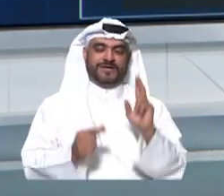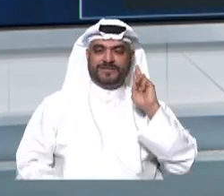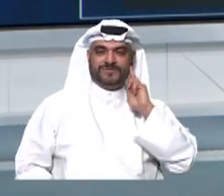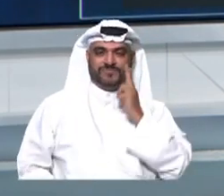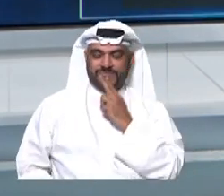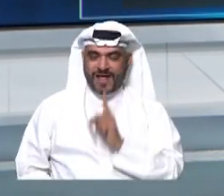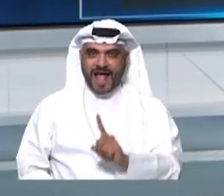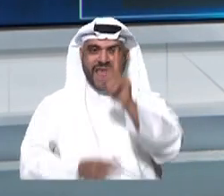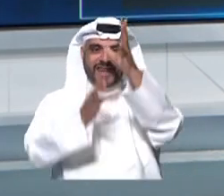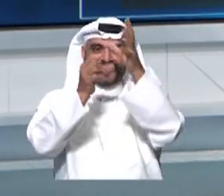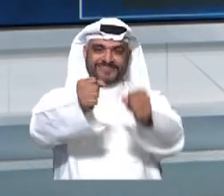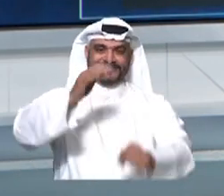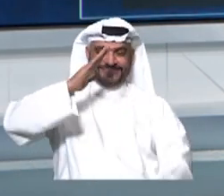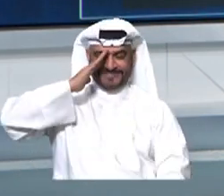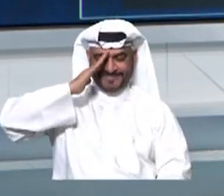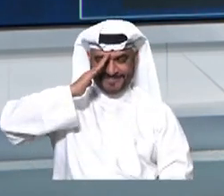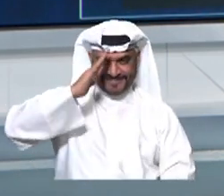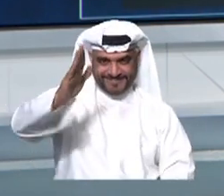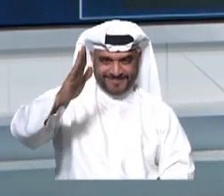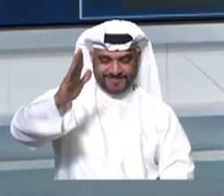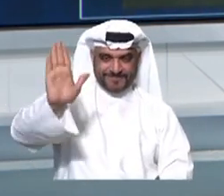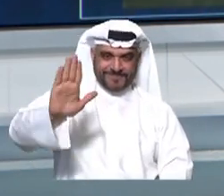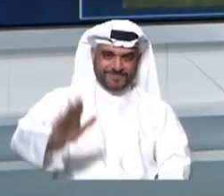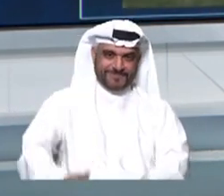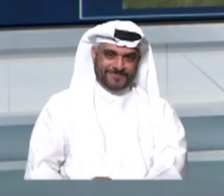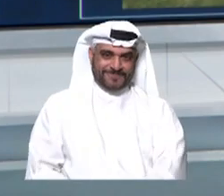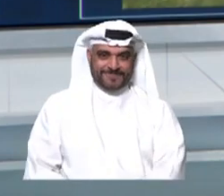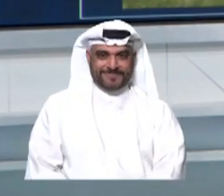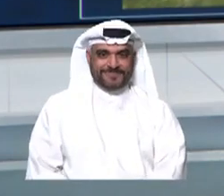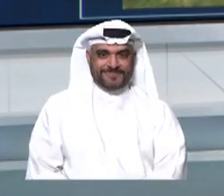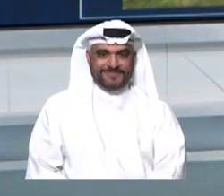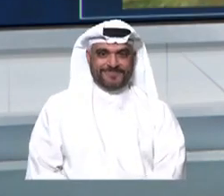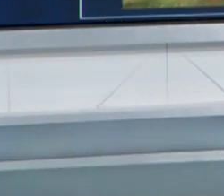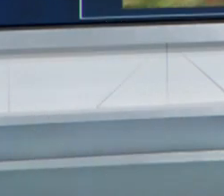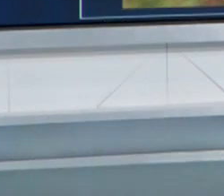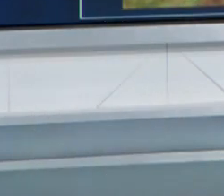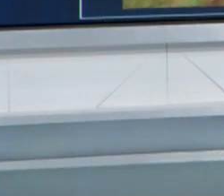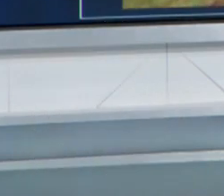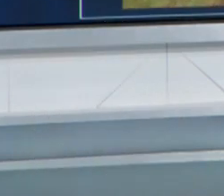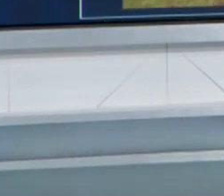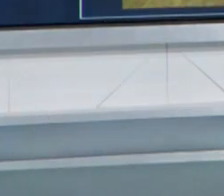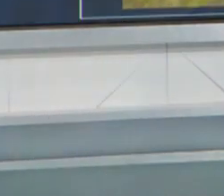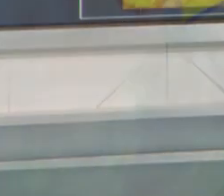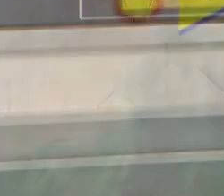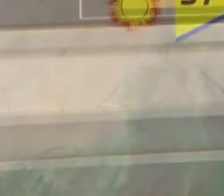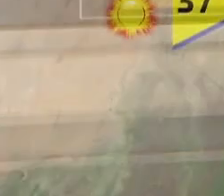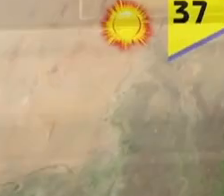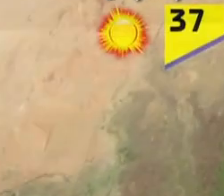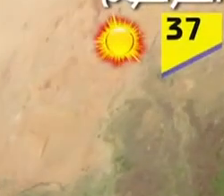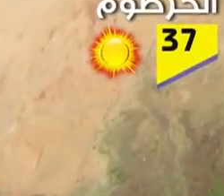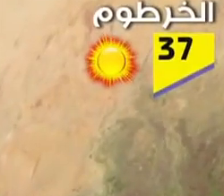نشرتنا الجوية، شكرا على حسن المتابعة، والآن مع درجات الحرارة حول عواصم العالم.